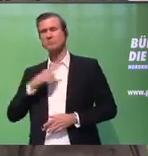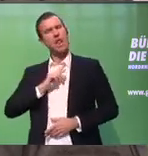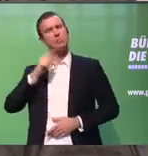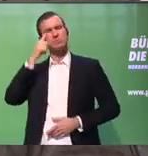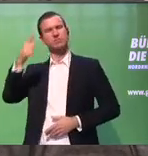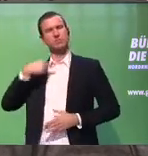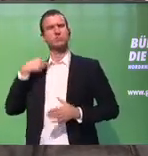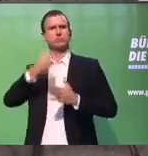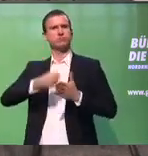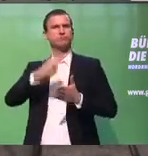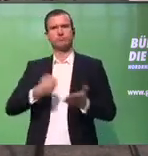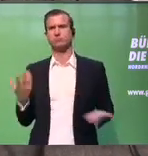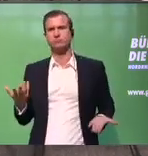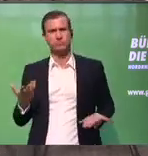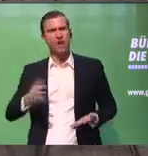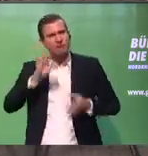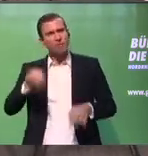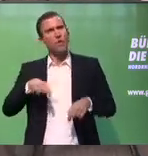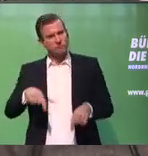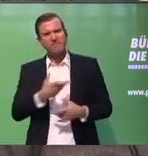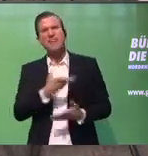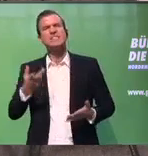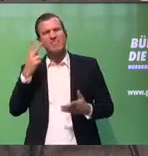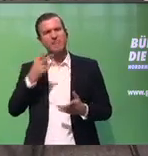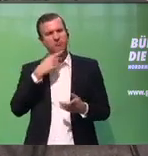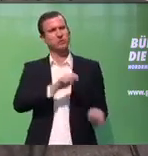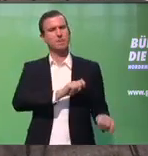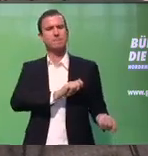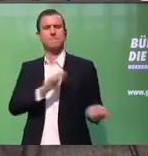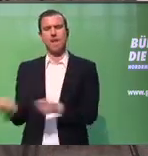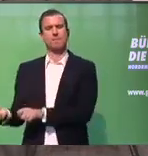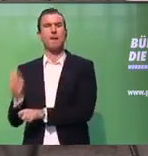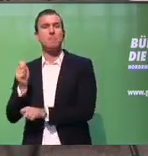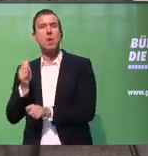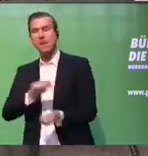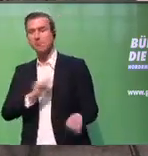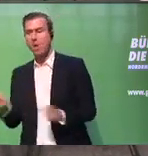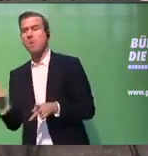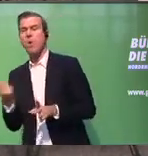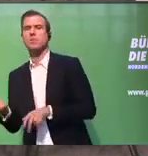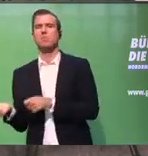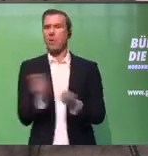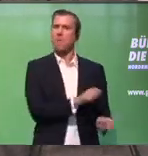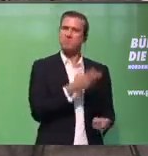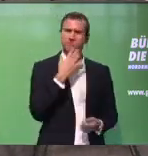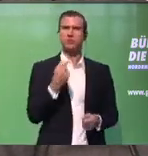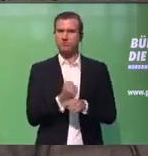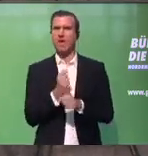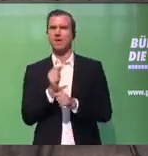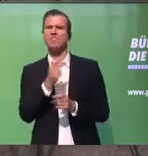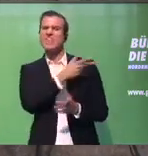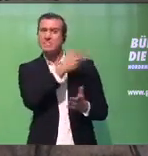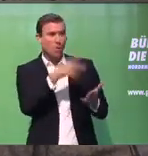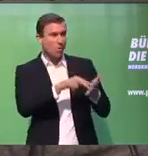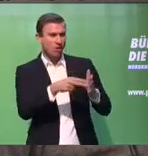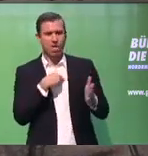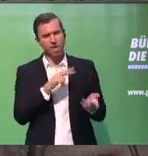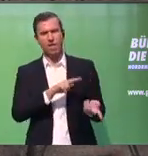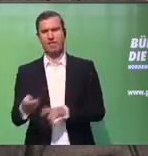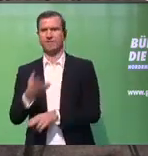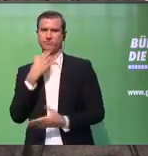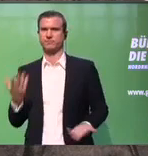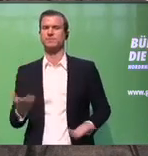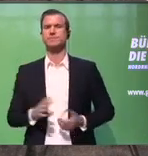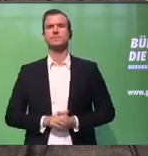selbstbewusst an den Tag legen, um hier auch die Weichen unter Umständen in die eine oder andere Richtung noch zu korrigieren. Ja,